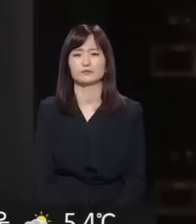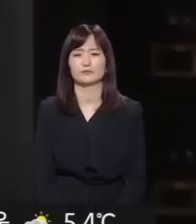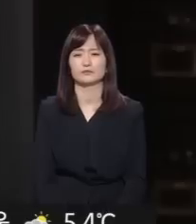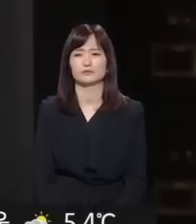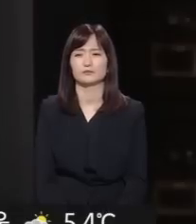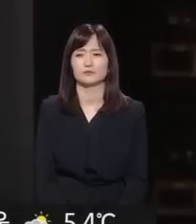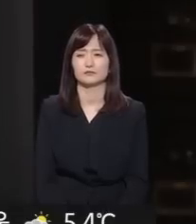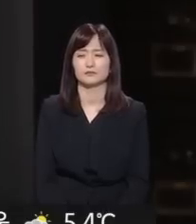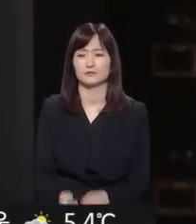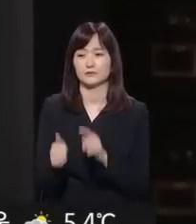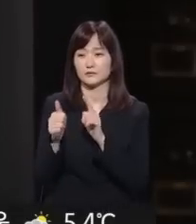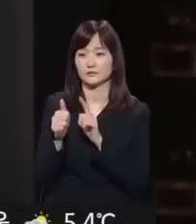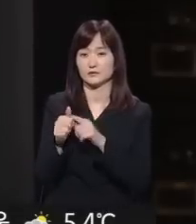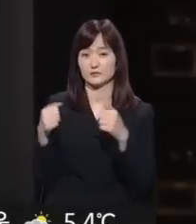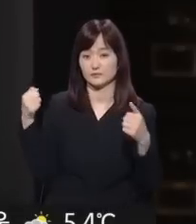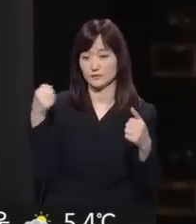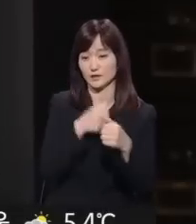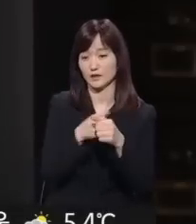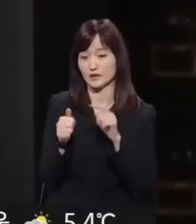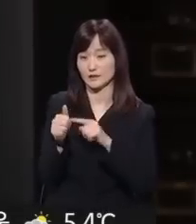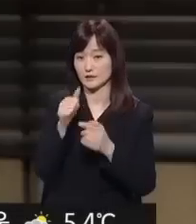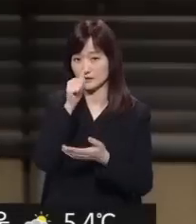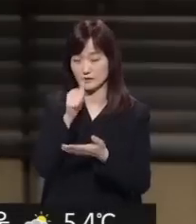자기 혐의는 인정했어요 일단